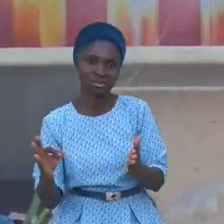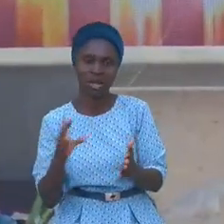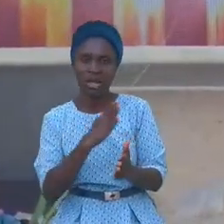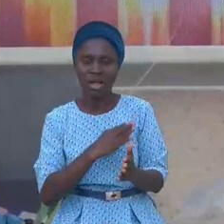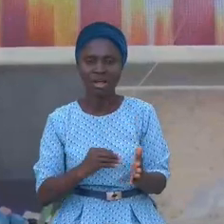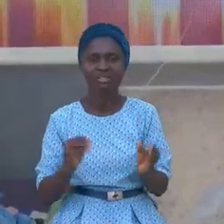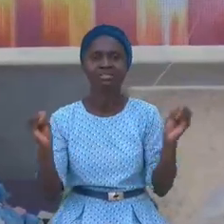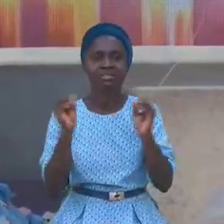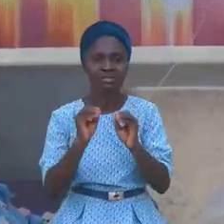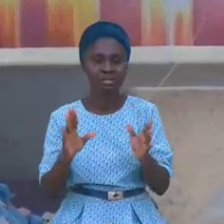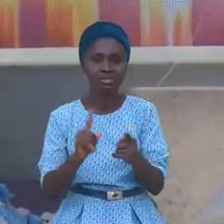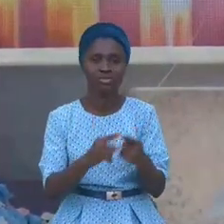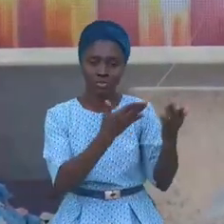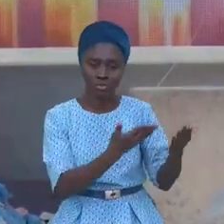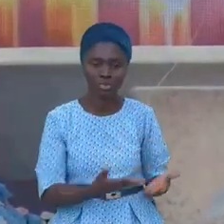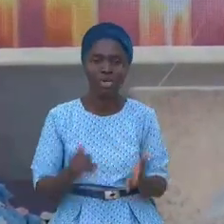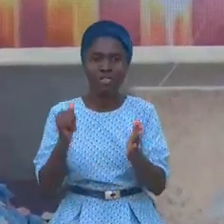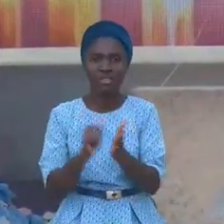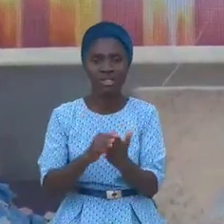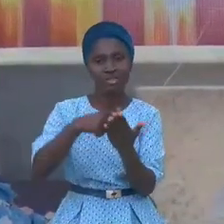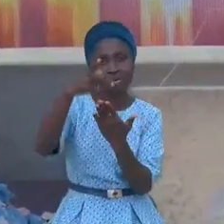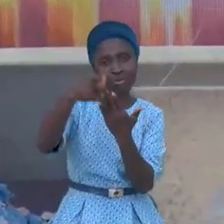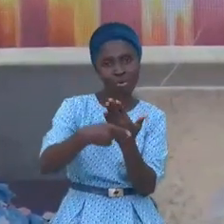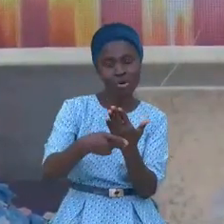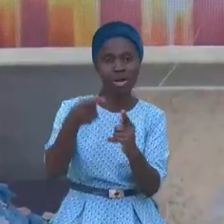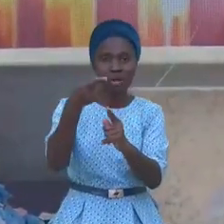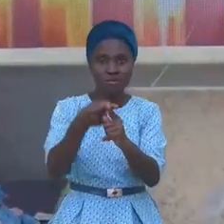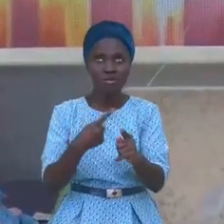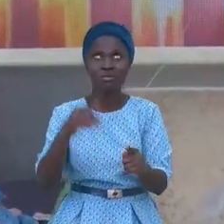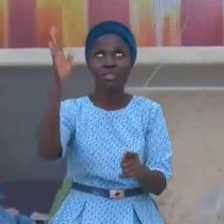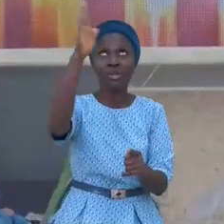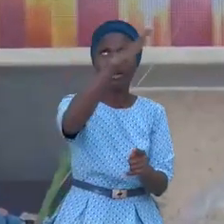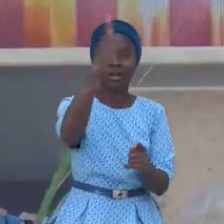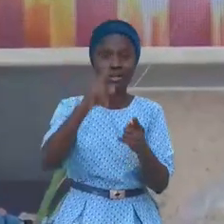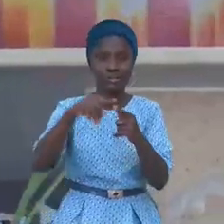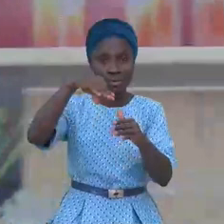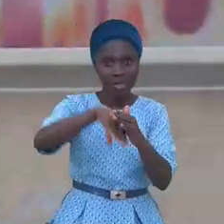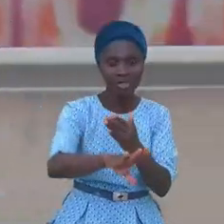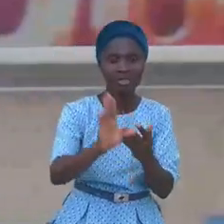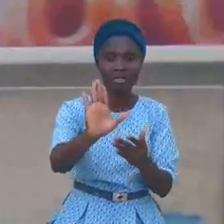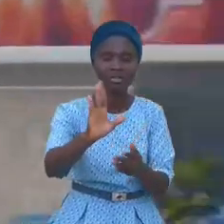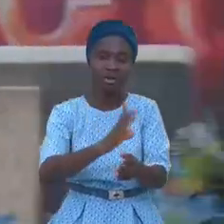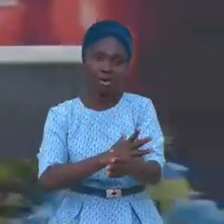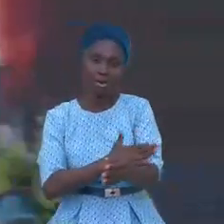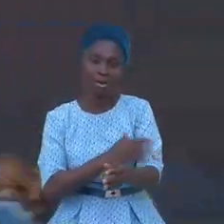pour amener ce message, ce programme dans le cloud sur ta tablette. Alors,